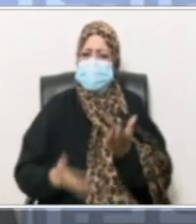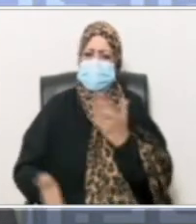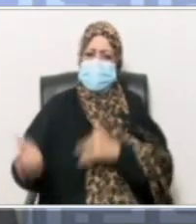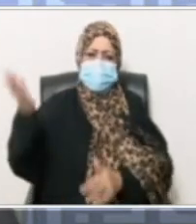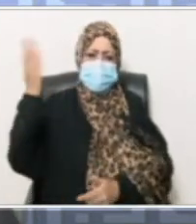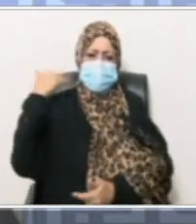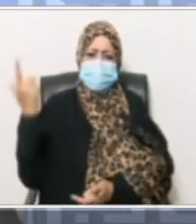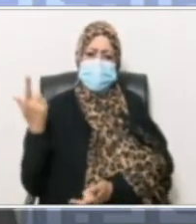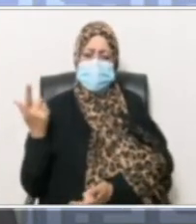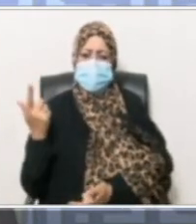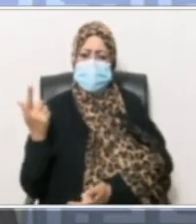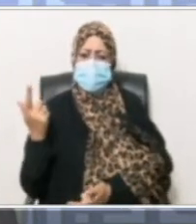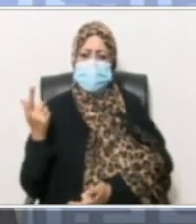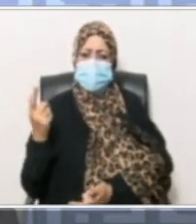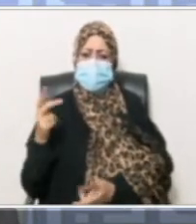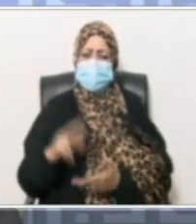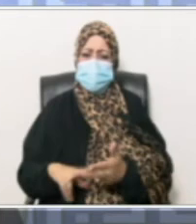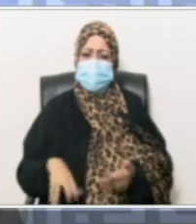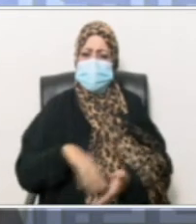لما أفسدوا